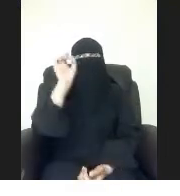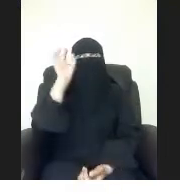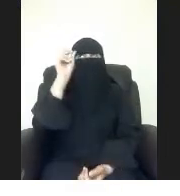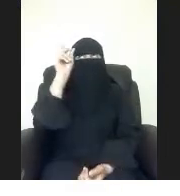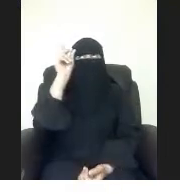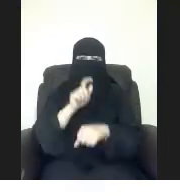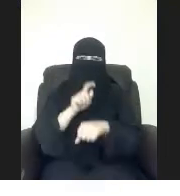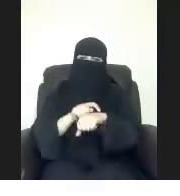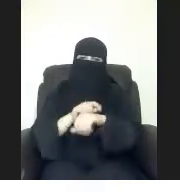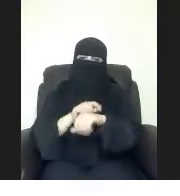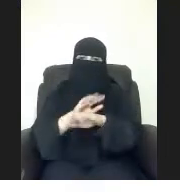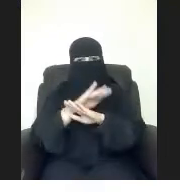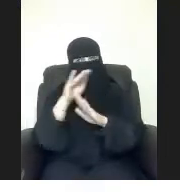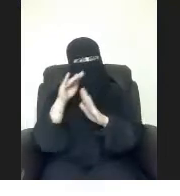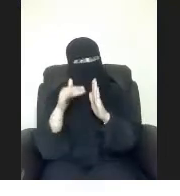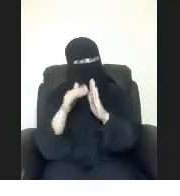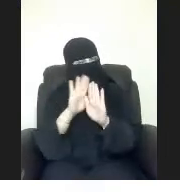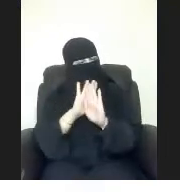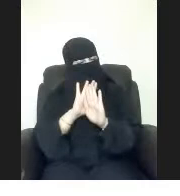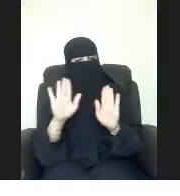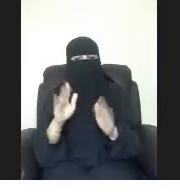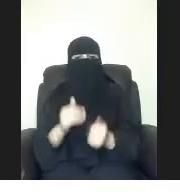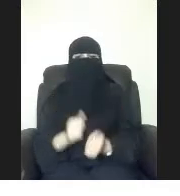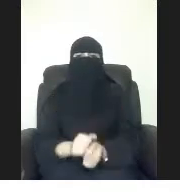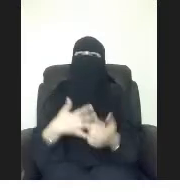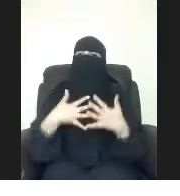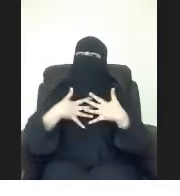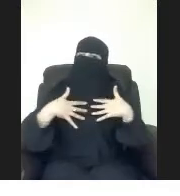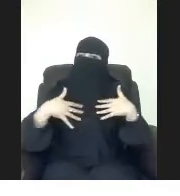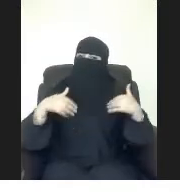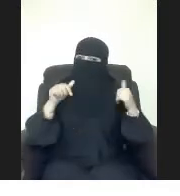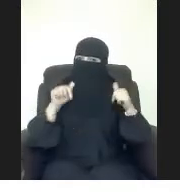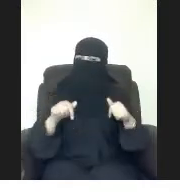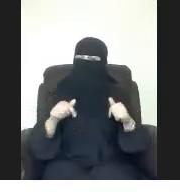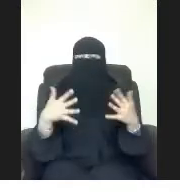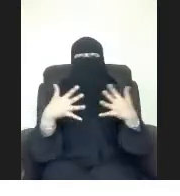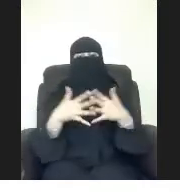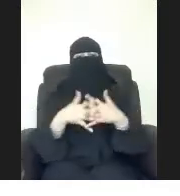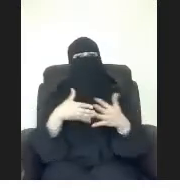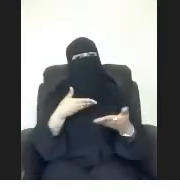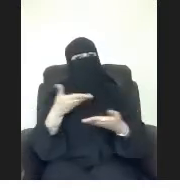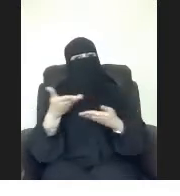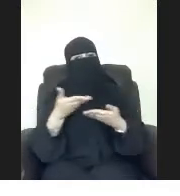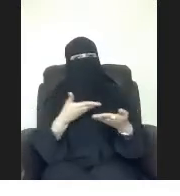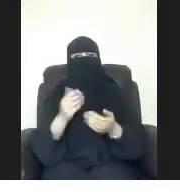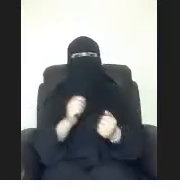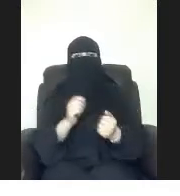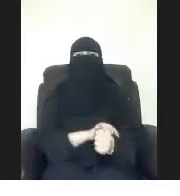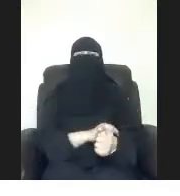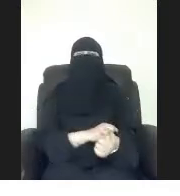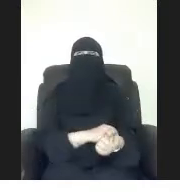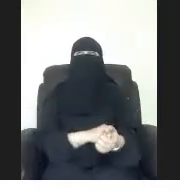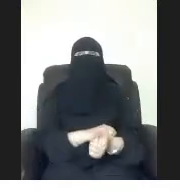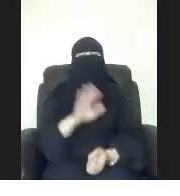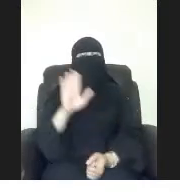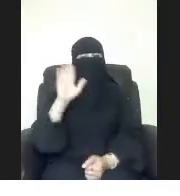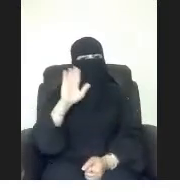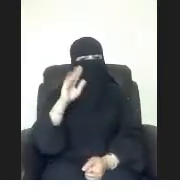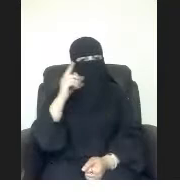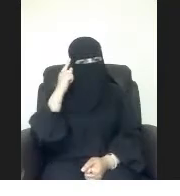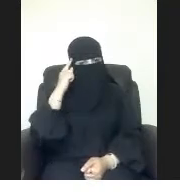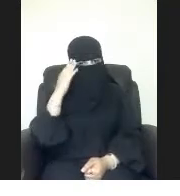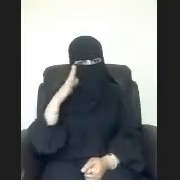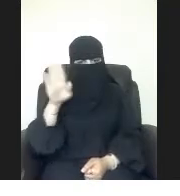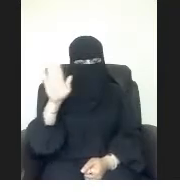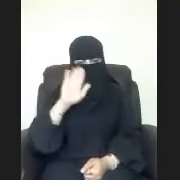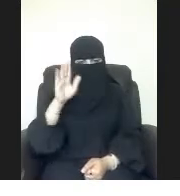إضافي، وسعيد جدا مرة أخرى بالمشاركة، والسلام عليكم ورحمة الله وبركاته.